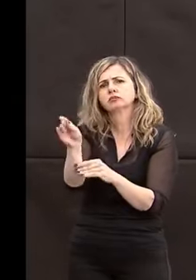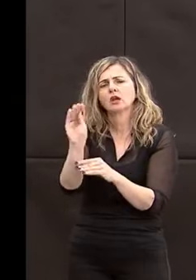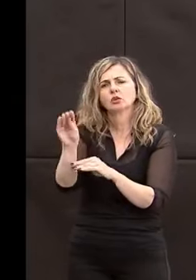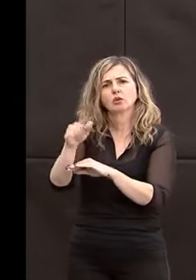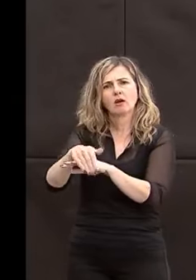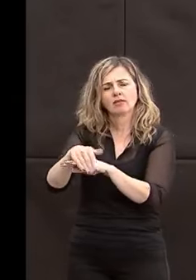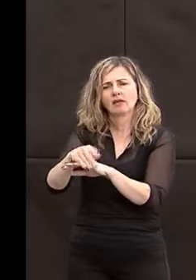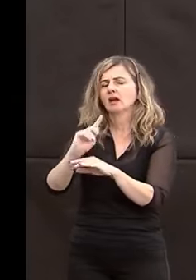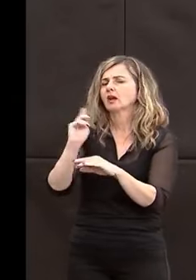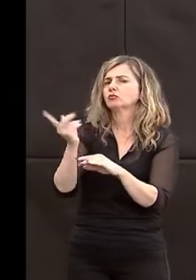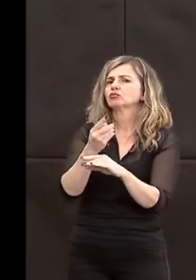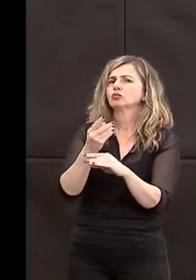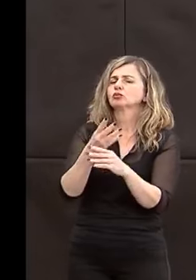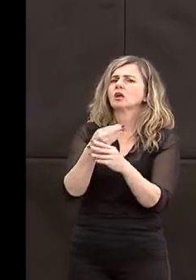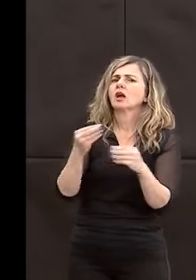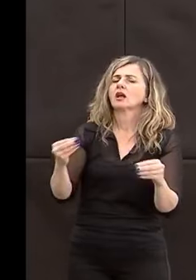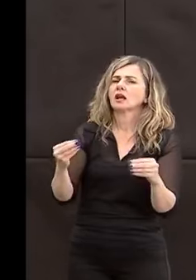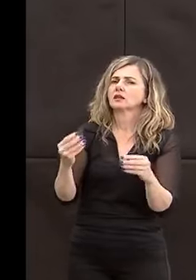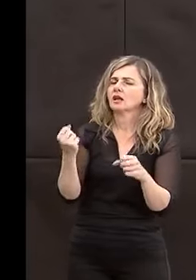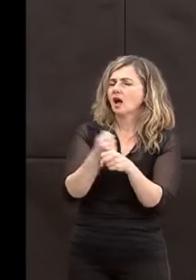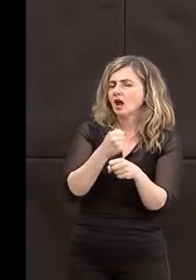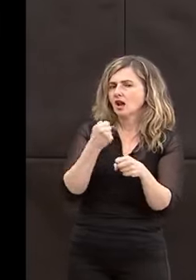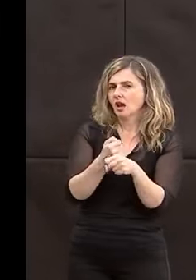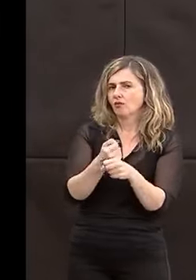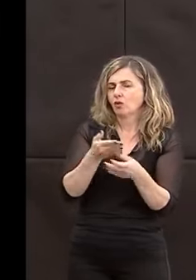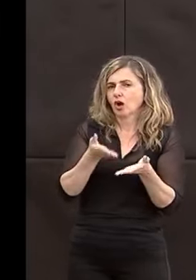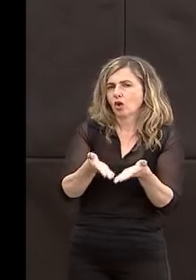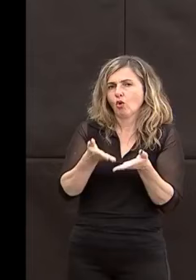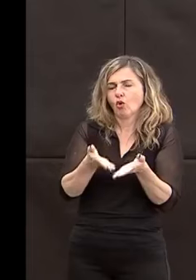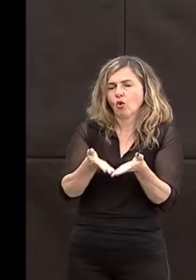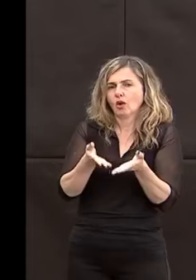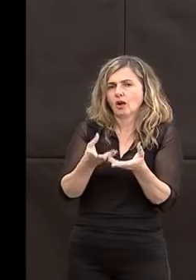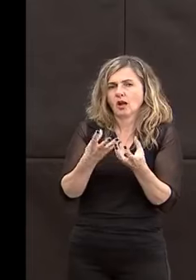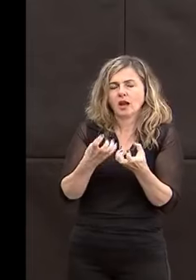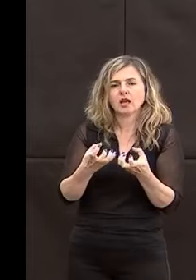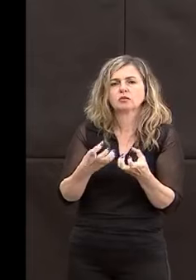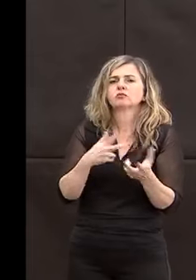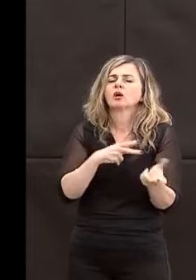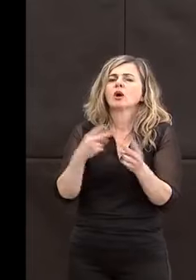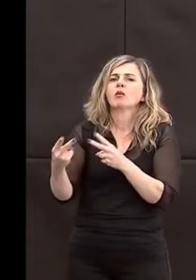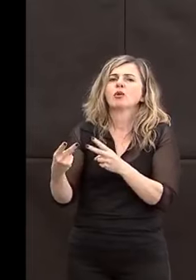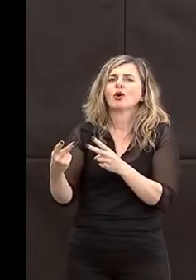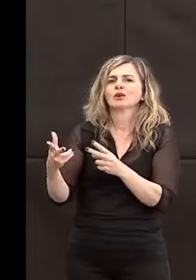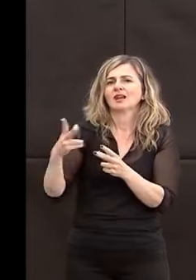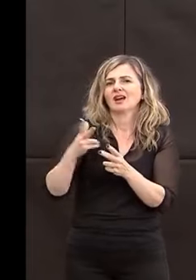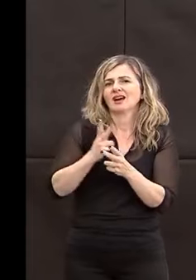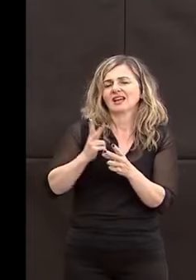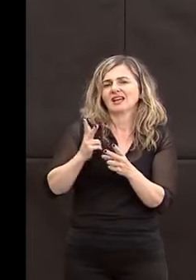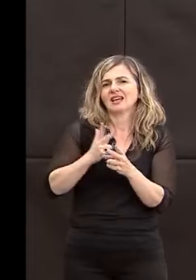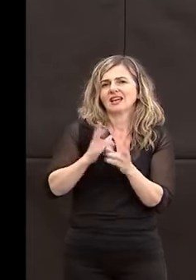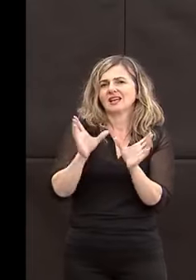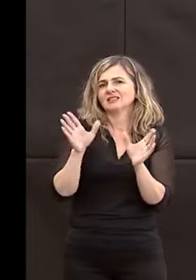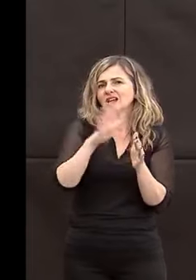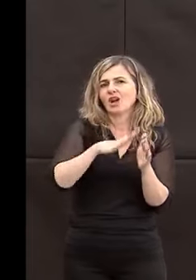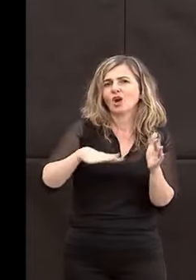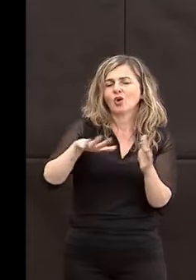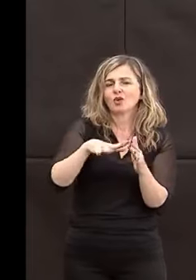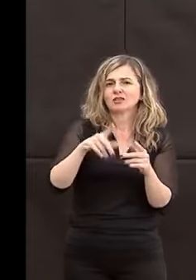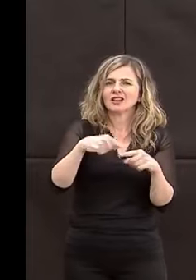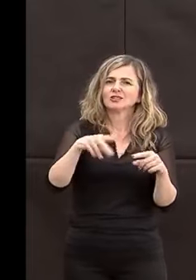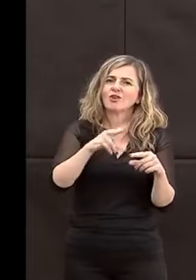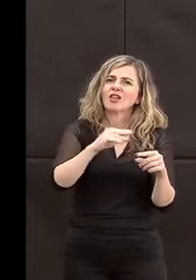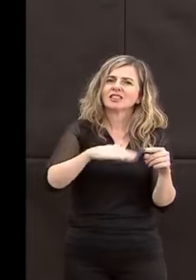realtà che operano concretamente ma soprattutto anche che portano ricchezza nel contesto del nostro del nostro territorio